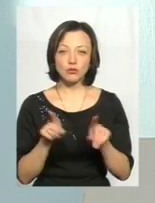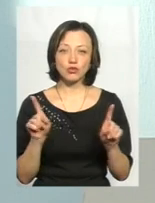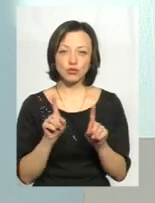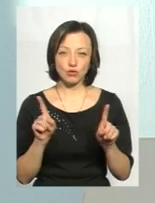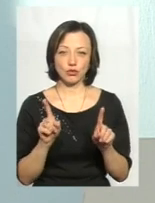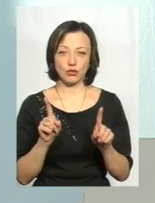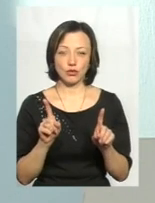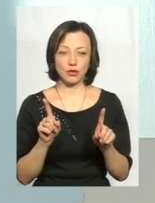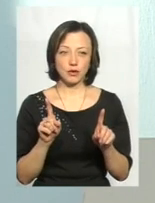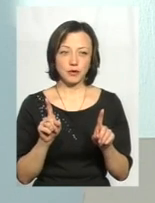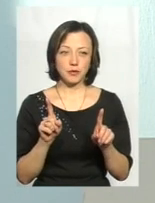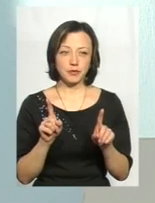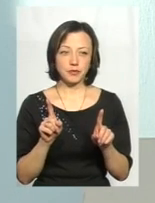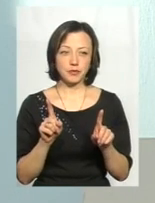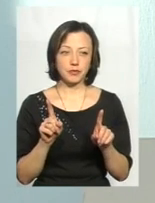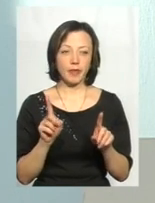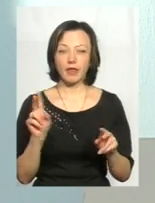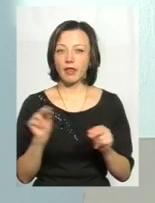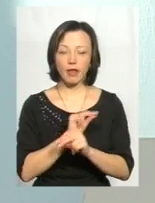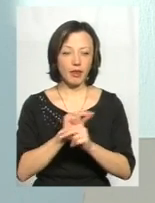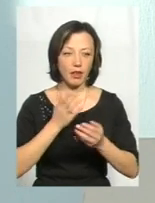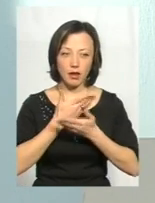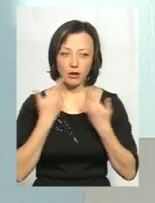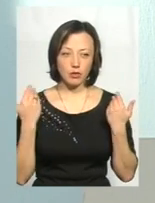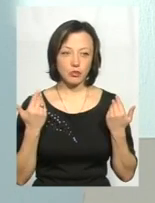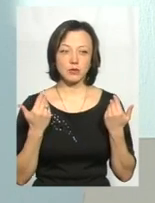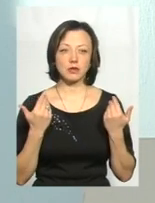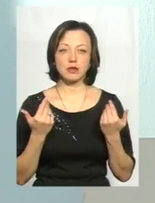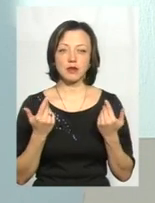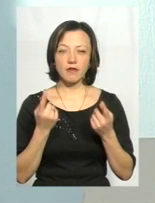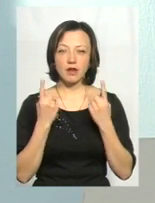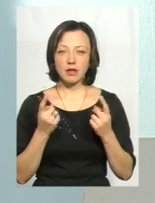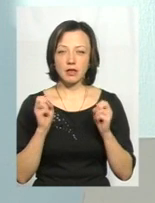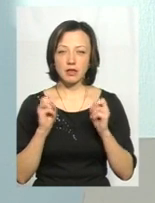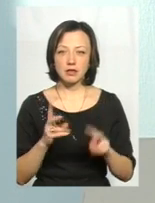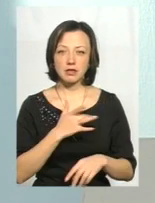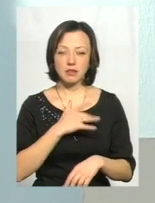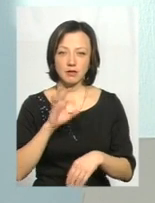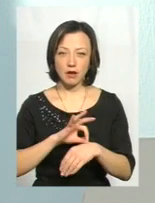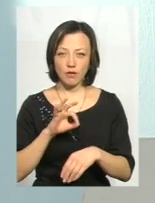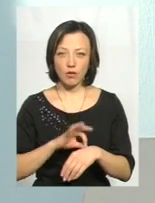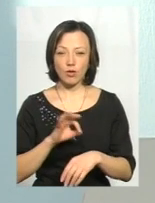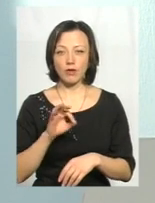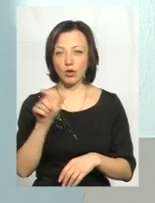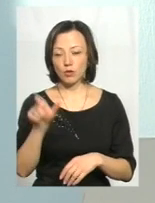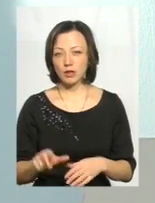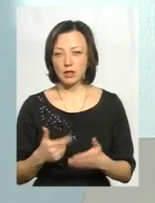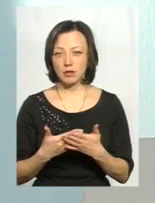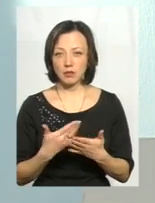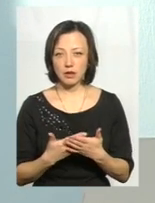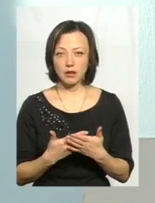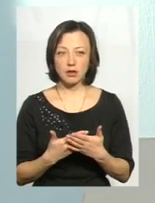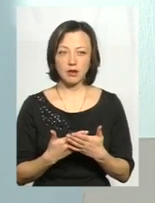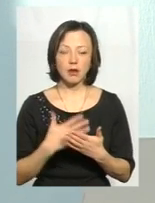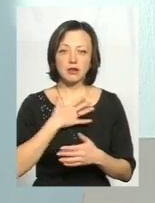що вона і не лікується, скажімо, має великі ризики серцево-судинних захворювань, вона